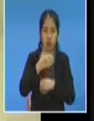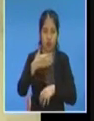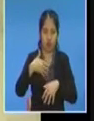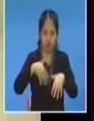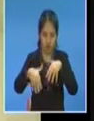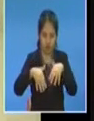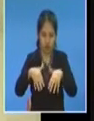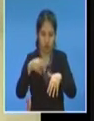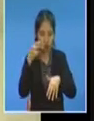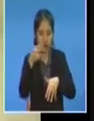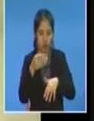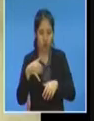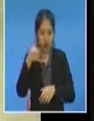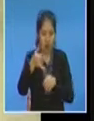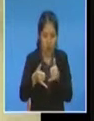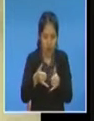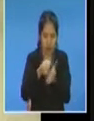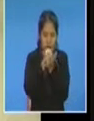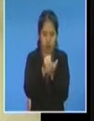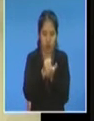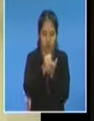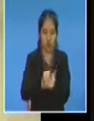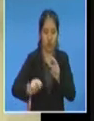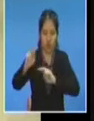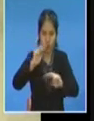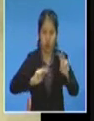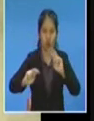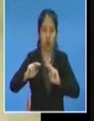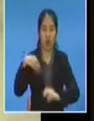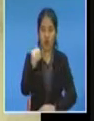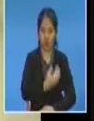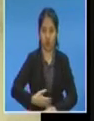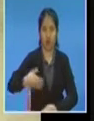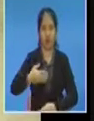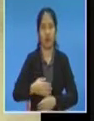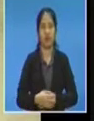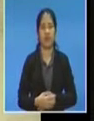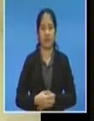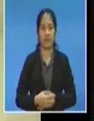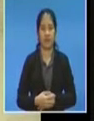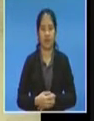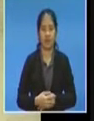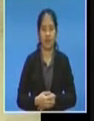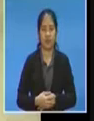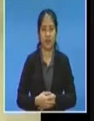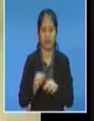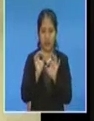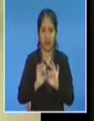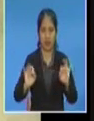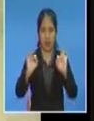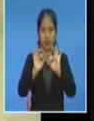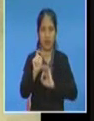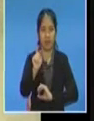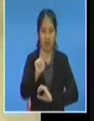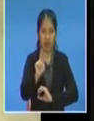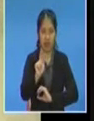งจังเพราะอะไรเขาเสื่อมแล้วเสียแล้วต้องเปลี่ยนอะไรโดยเฉพาะอย่างยิ่งโ